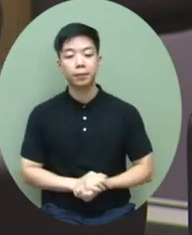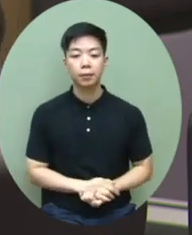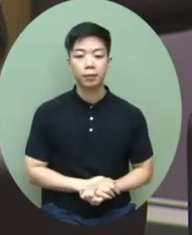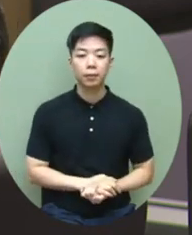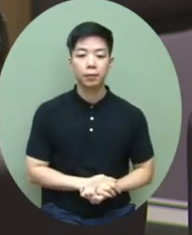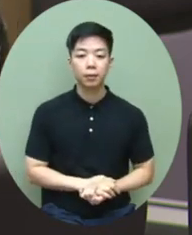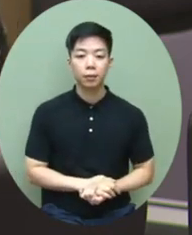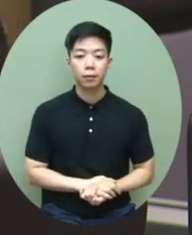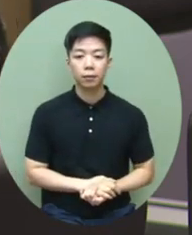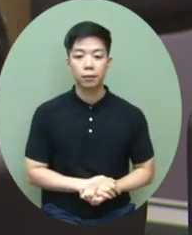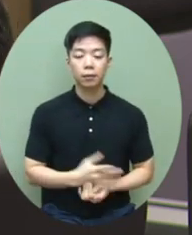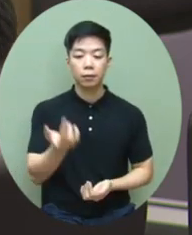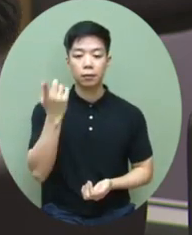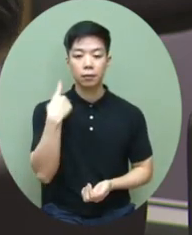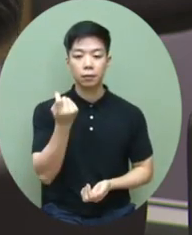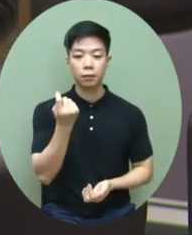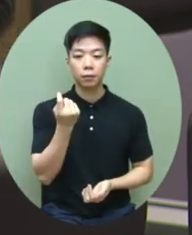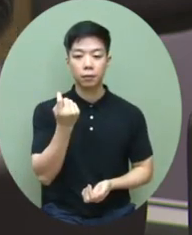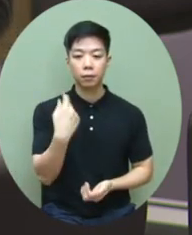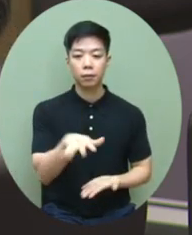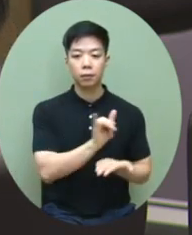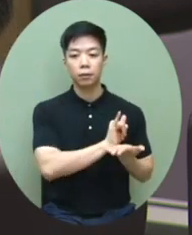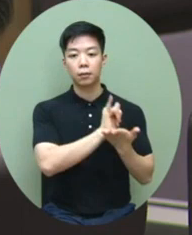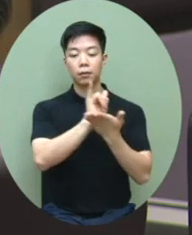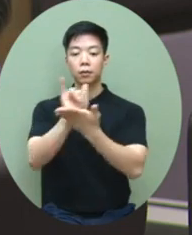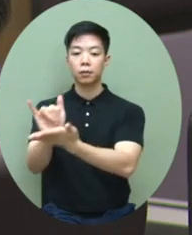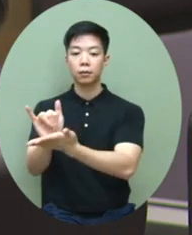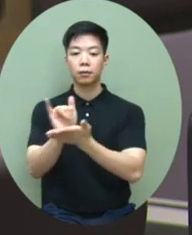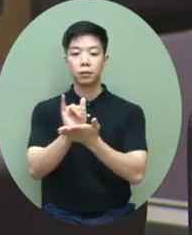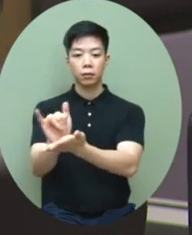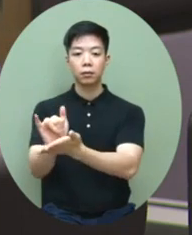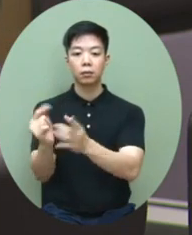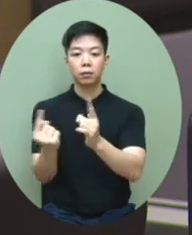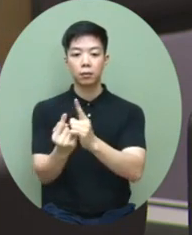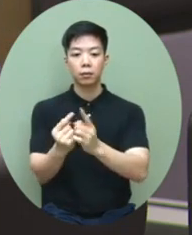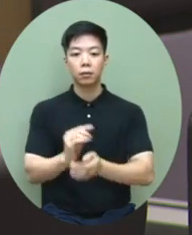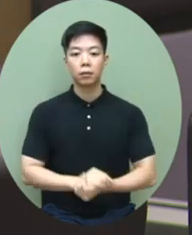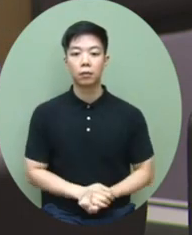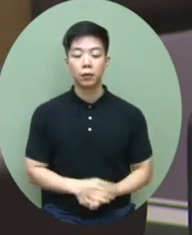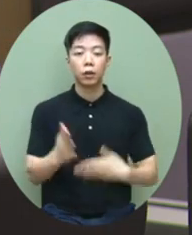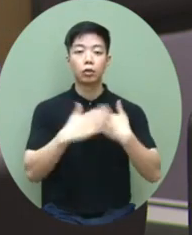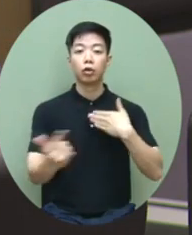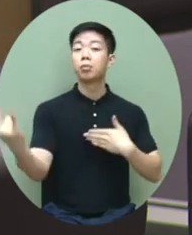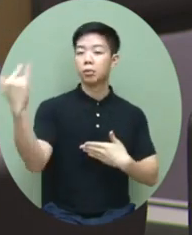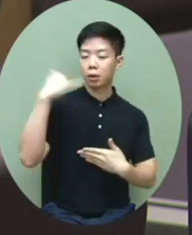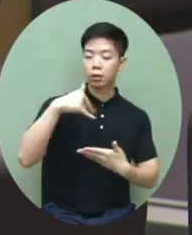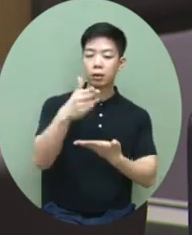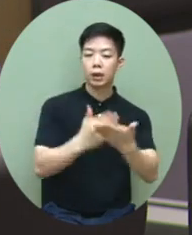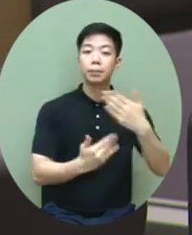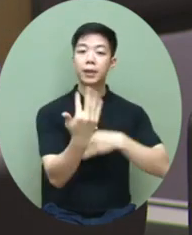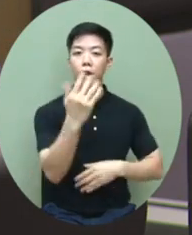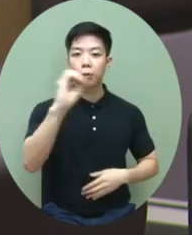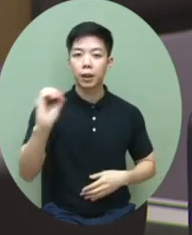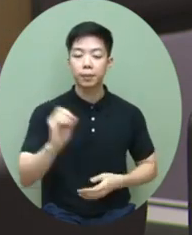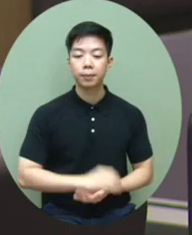一啲數據就係、是、最近入院嘅新冠患者有幾多 percent 係屬於輸入個案啦？同埋最尾都想